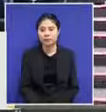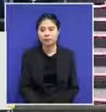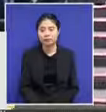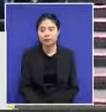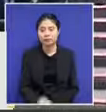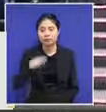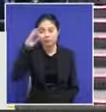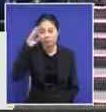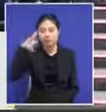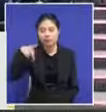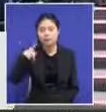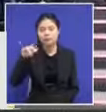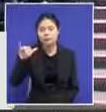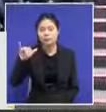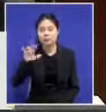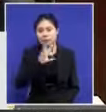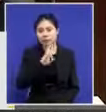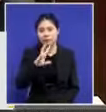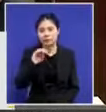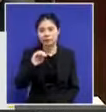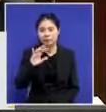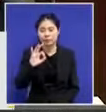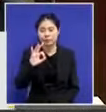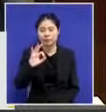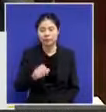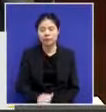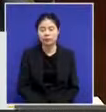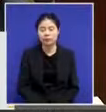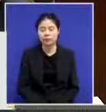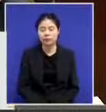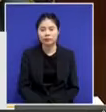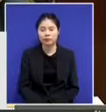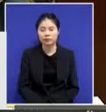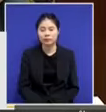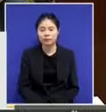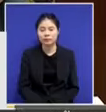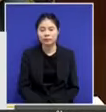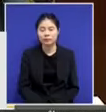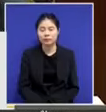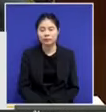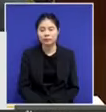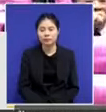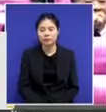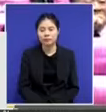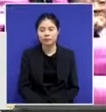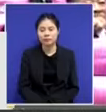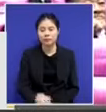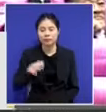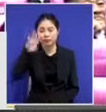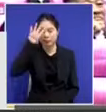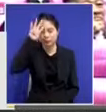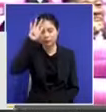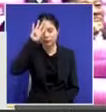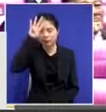พลเอกประยุทธ์จันทร์โอชาครับ 749นายโอชิตเกียรติก้องชูชัย นายธนาธ